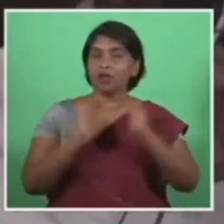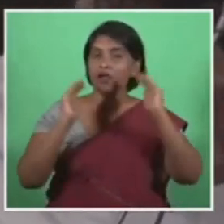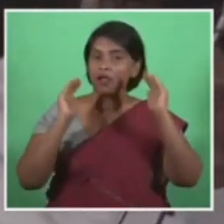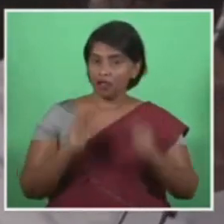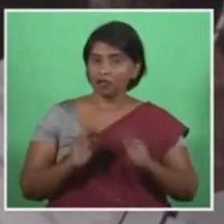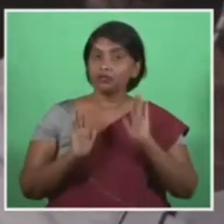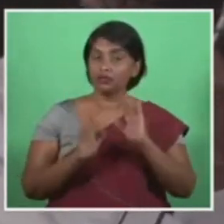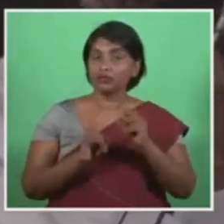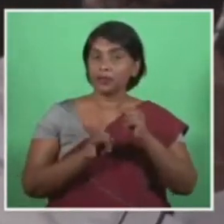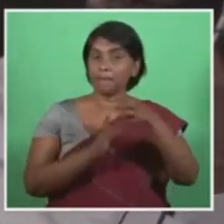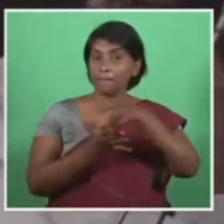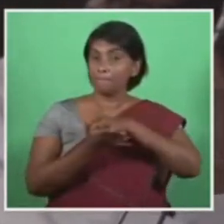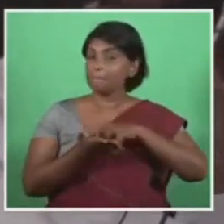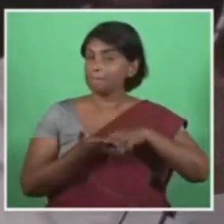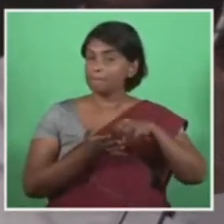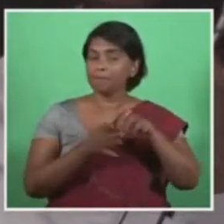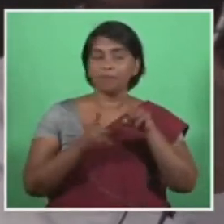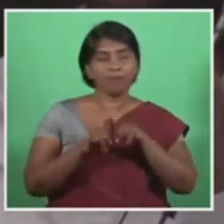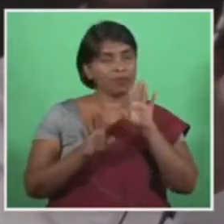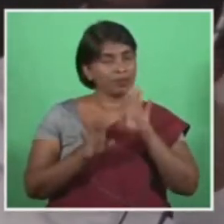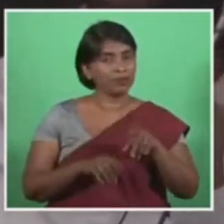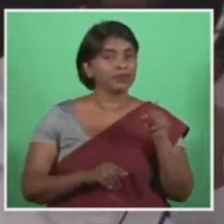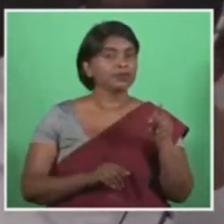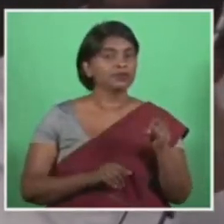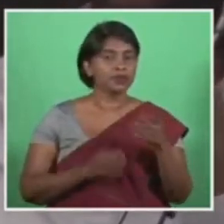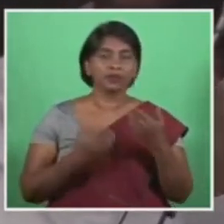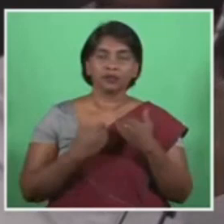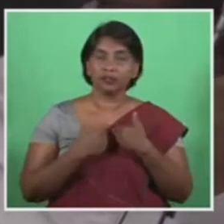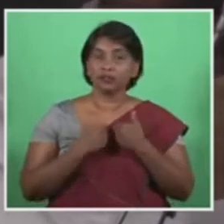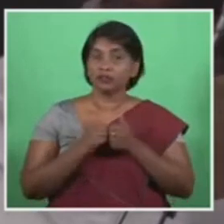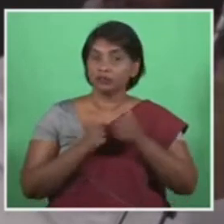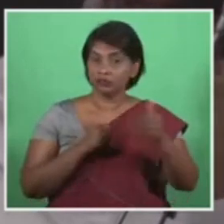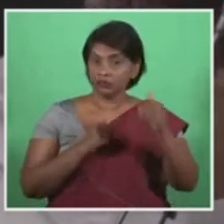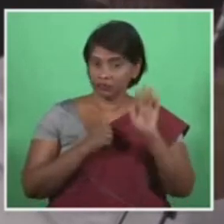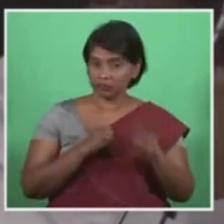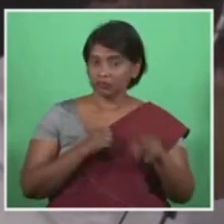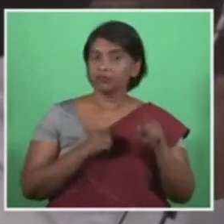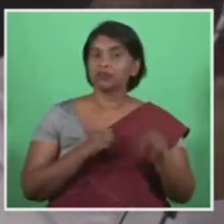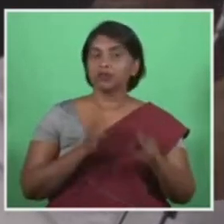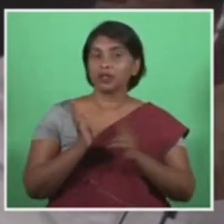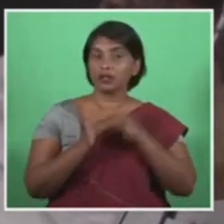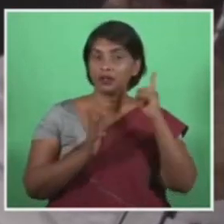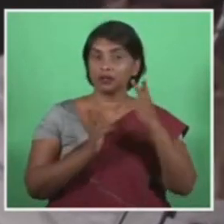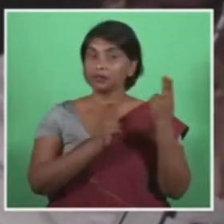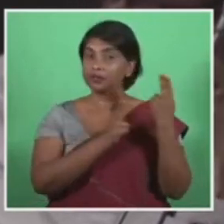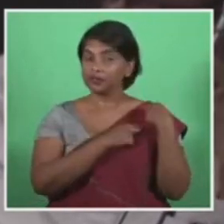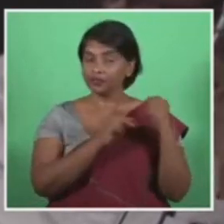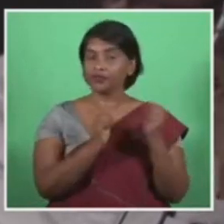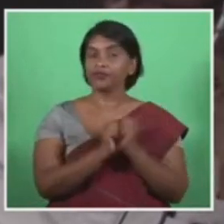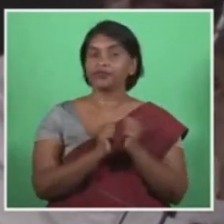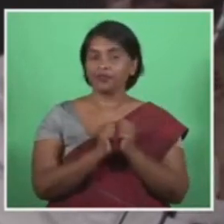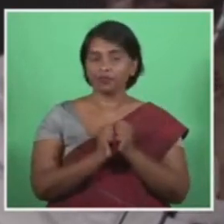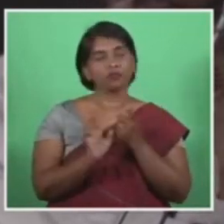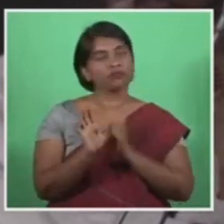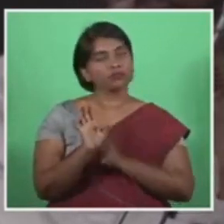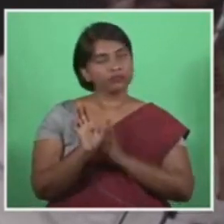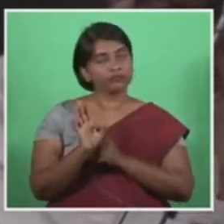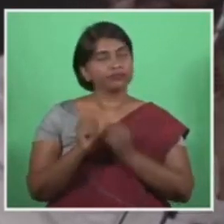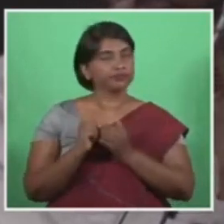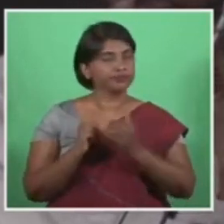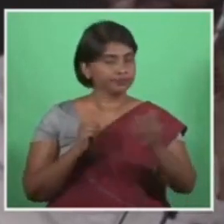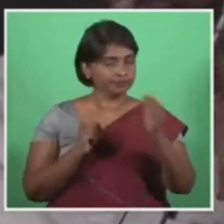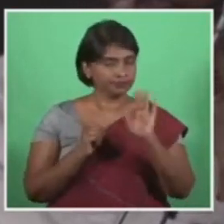නමුත් ප්‍රාදේශීය වශයෙන් අපි ඉටු කළ යුතු ජාතික කාර්යභාරය අඛණ්ඩයි හාමුදුරනේ